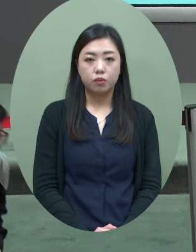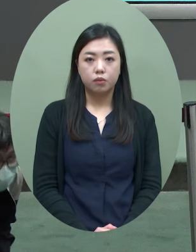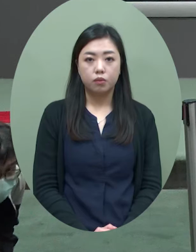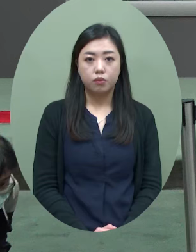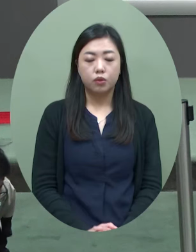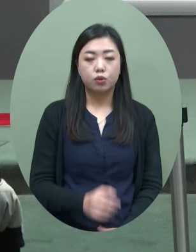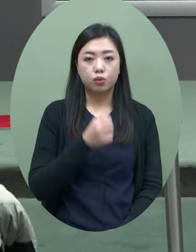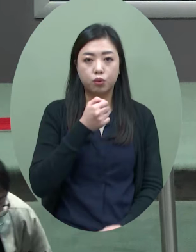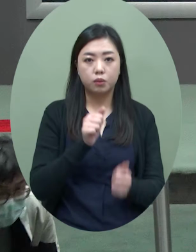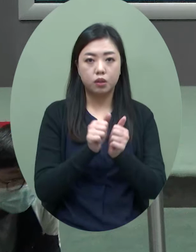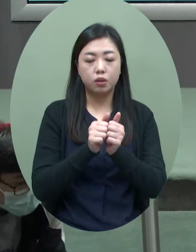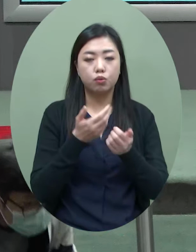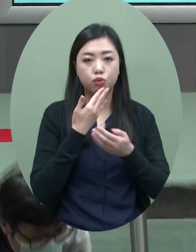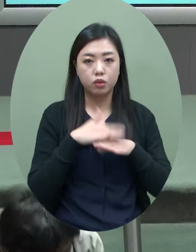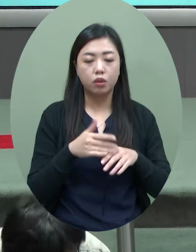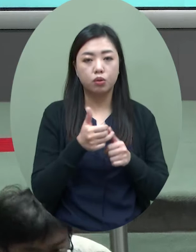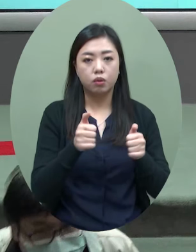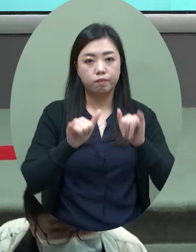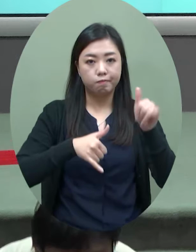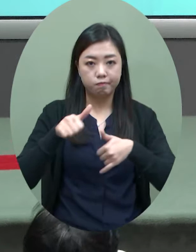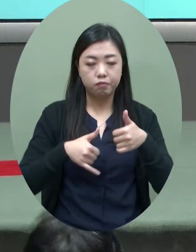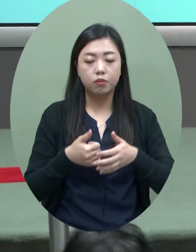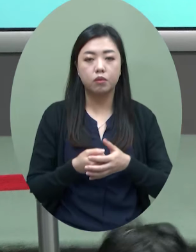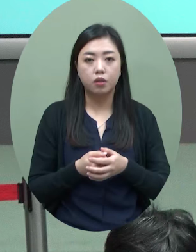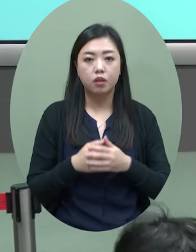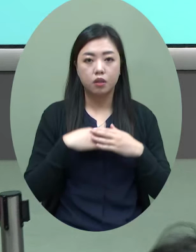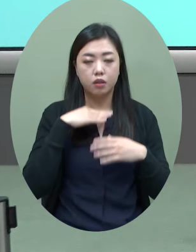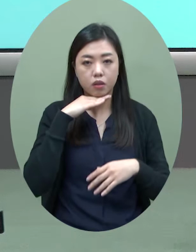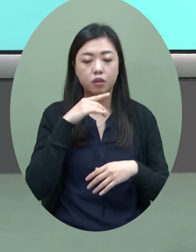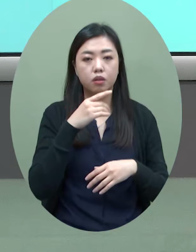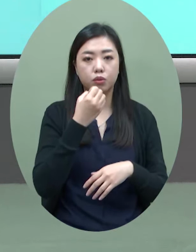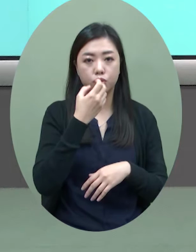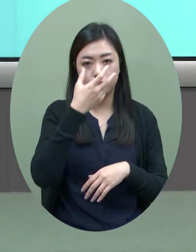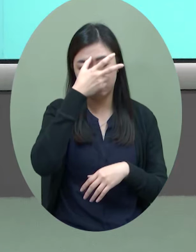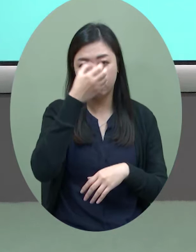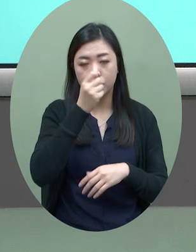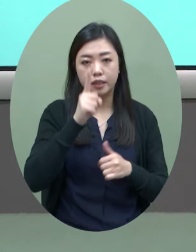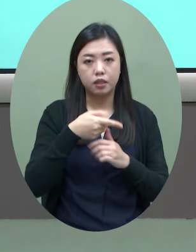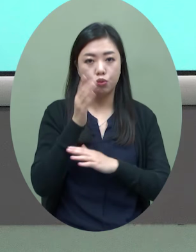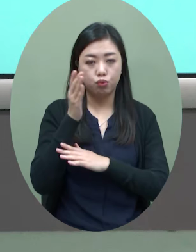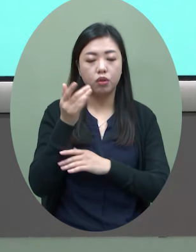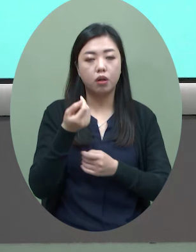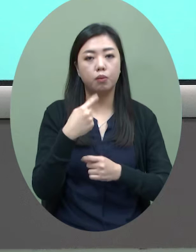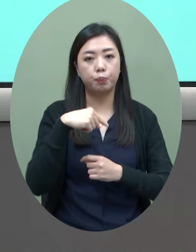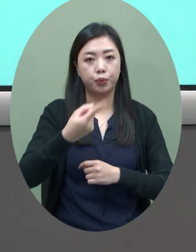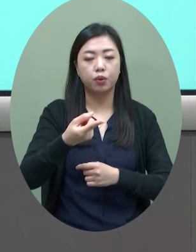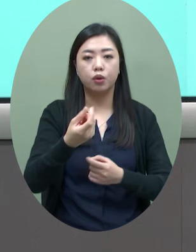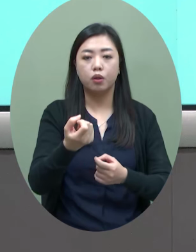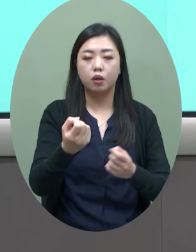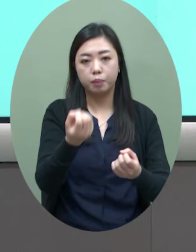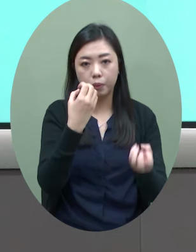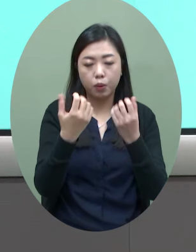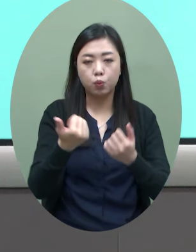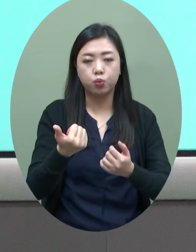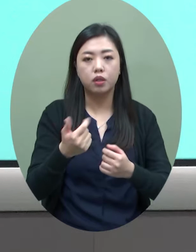各位传媒朋友早晨，多谢大家今朝嚟呢个记者会。稍后行政长官咧会先向大家发言，之后接受大家提问。因为疫情关系咧，